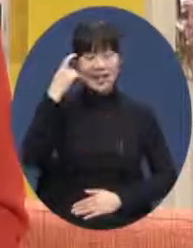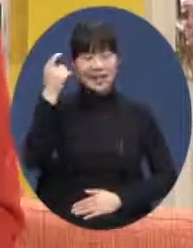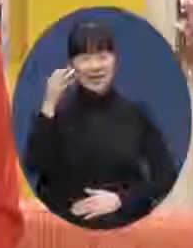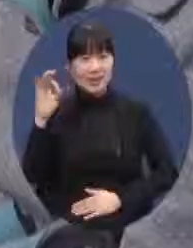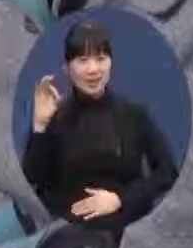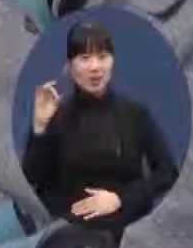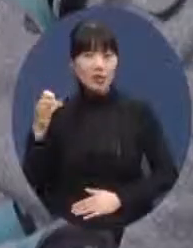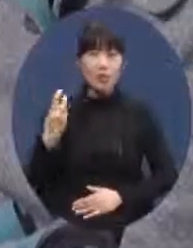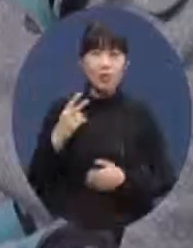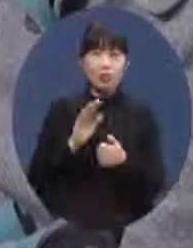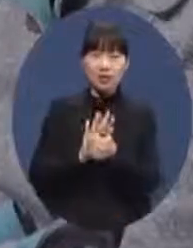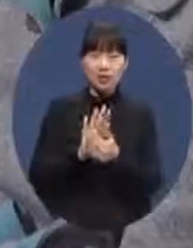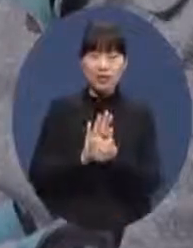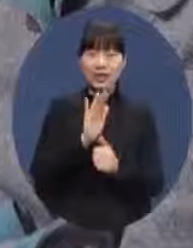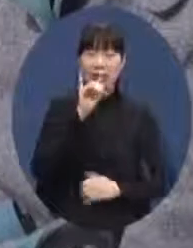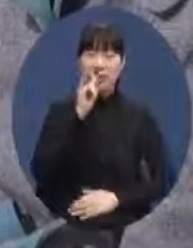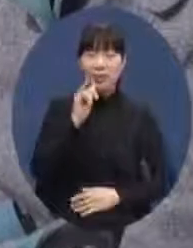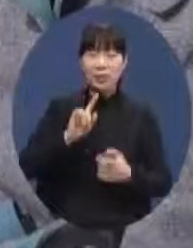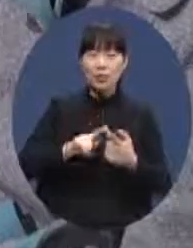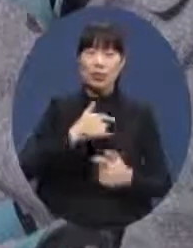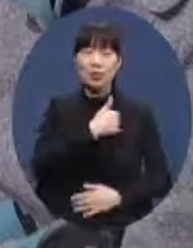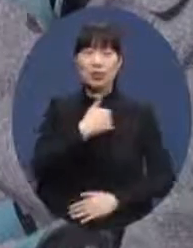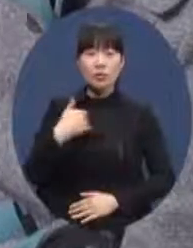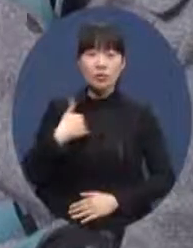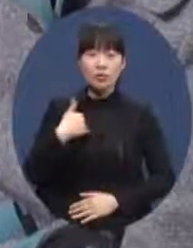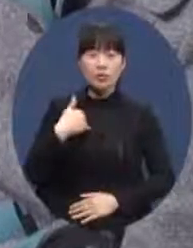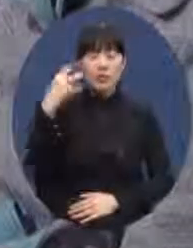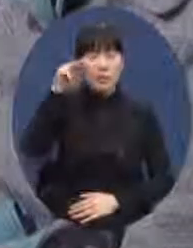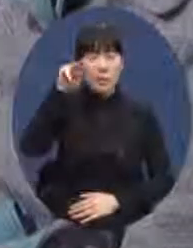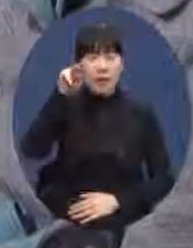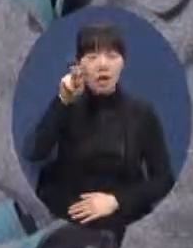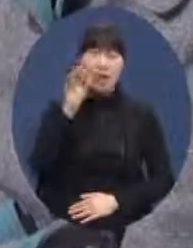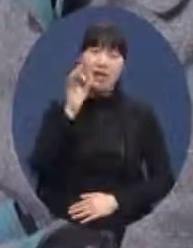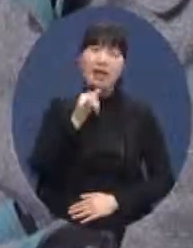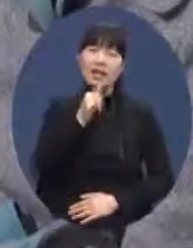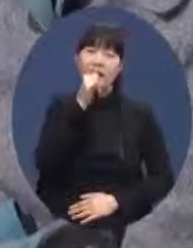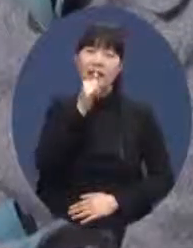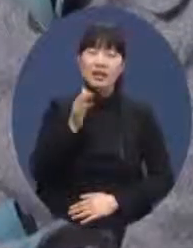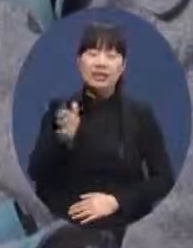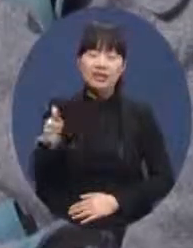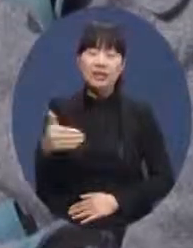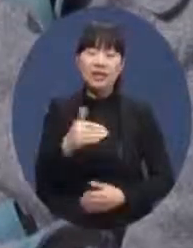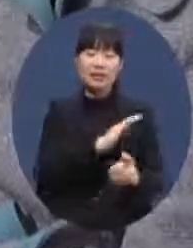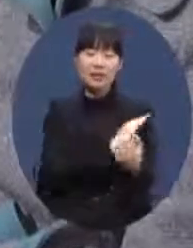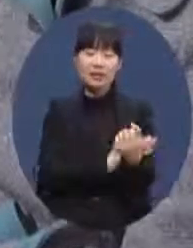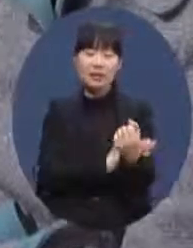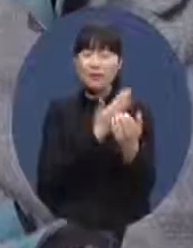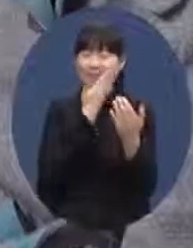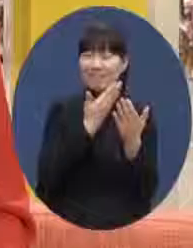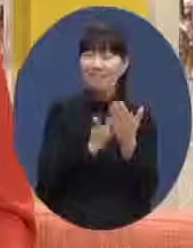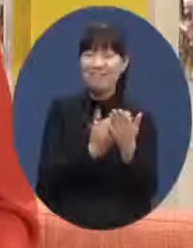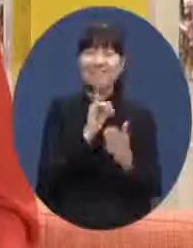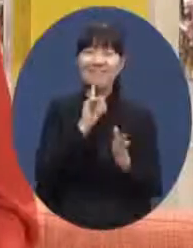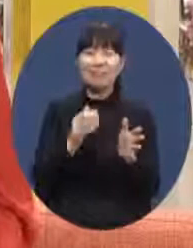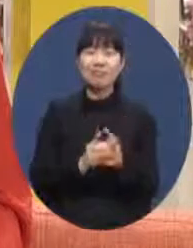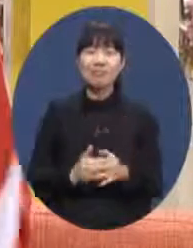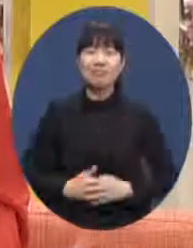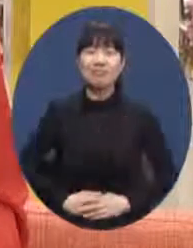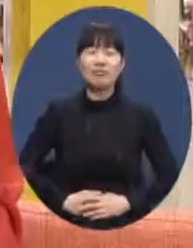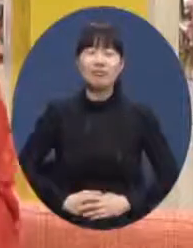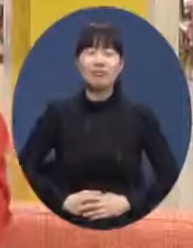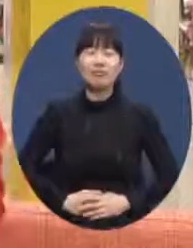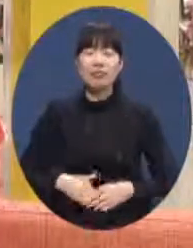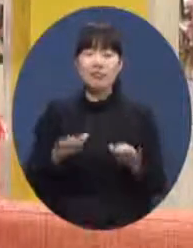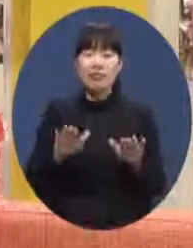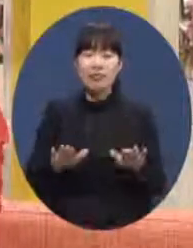또 지지하고 또 그런 것들을 충분히 바라볼 수 있는 그런 네. 이제 객관적인 능력이 중요하다라는 말씀도 좀 드렸었고요. 네.